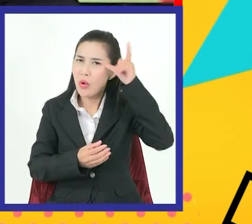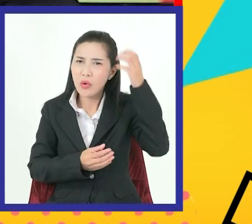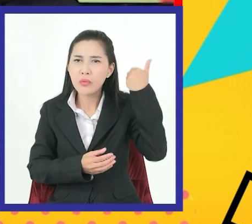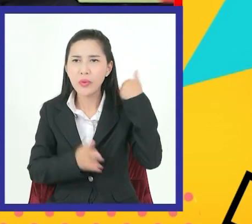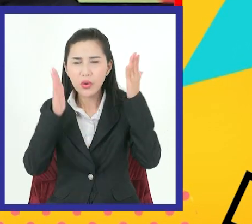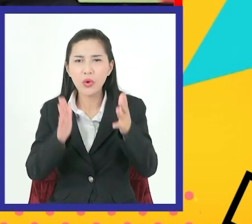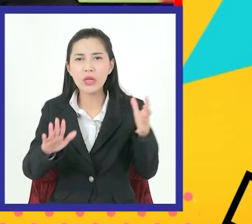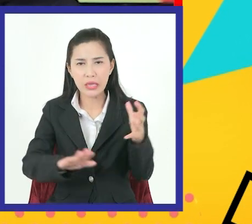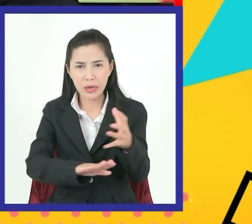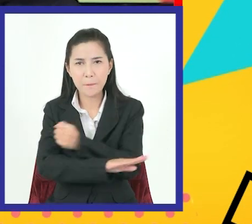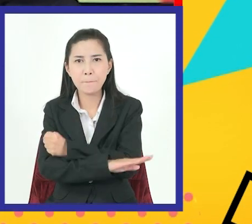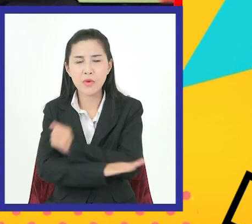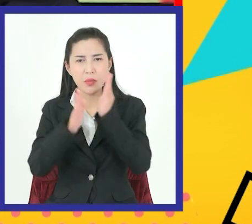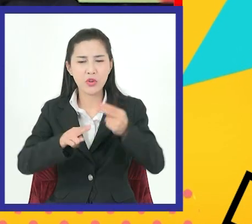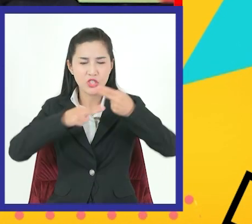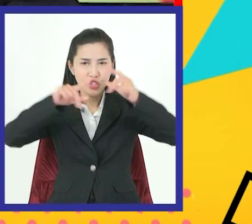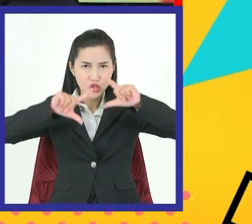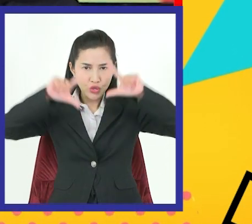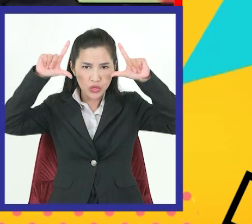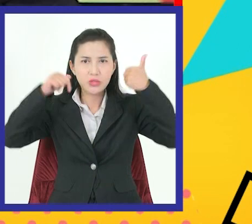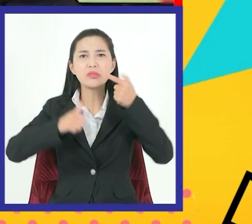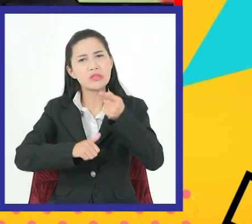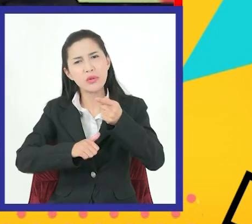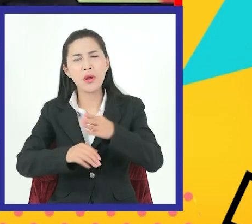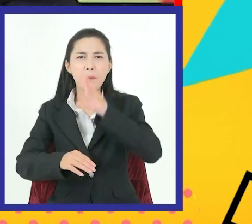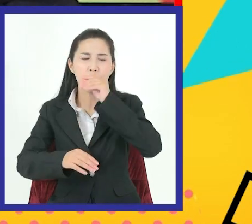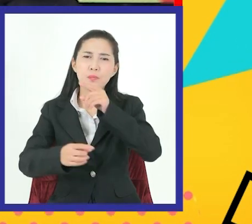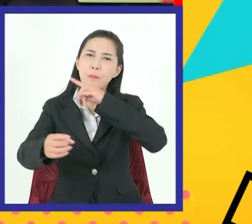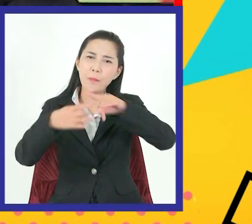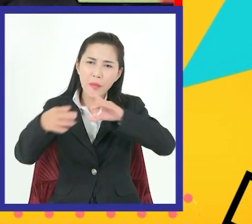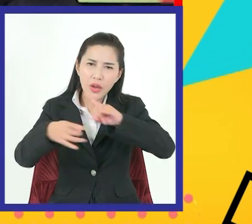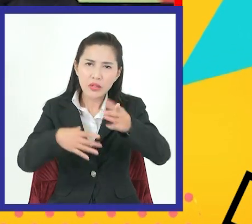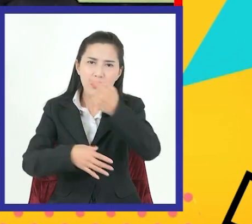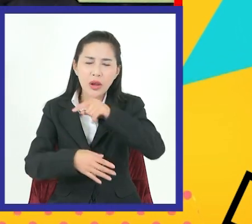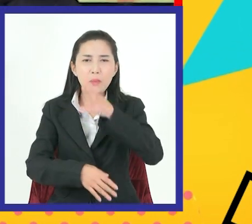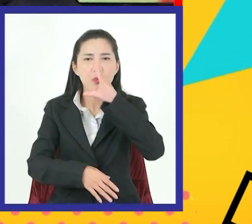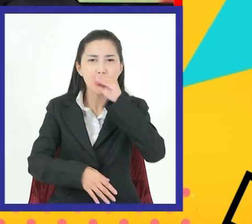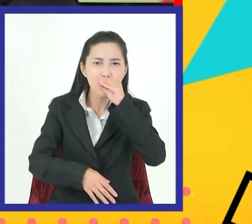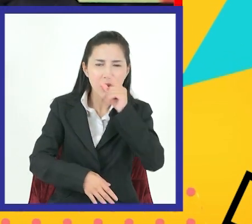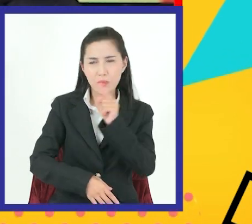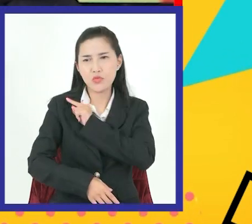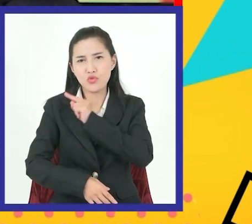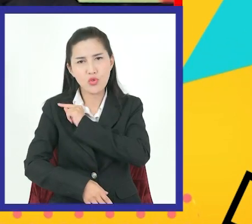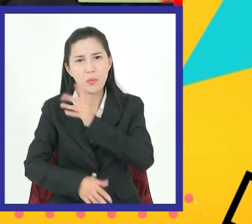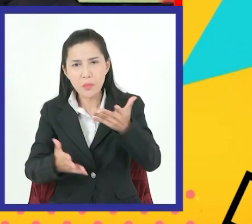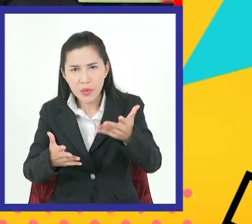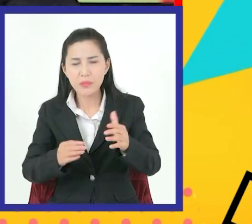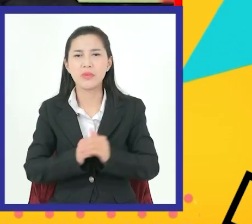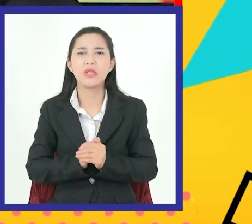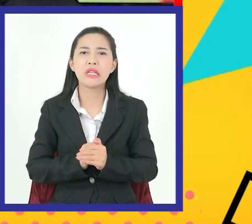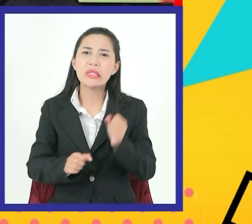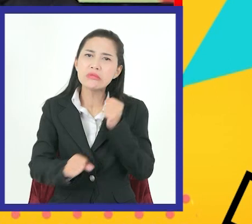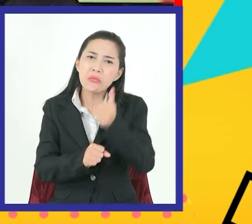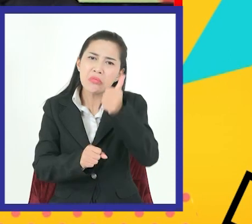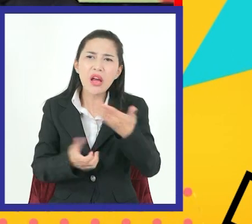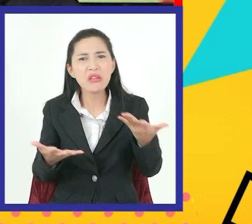เมืองที่เป็นเป็นเป็นผู้มีชื่อเสียงก็พูดจาไม่ตรงกันกลายเป็นว่าเรื่องพูดแล้วไม่ต้องรับผิดชอบคำพูดเป็นเรื่องที่ทำกันได้